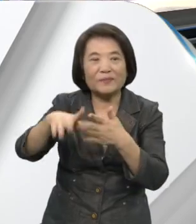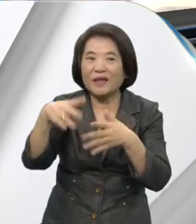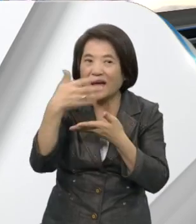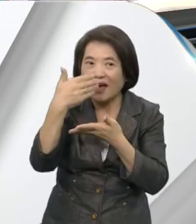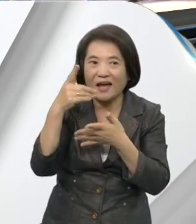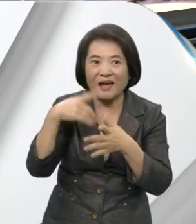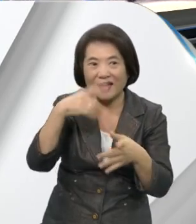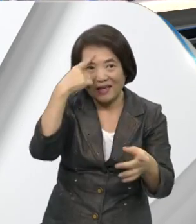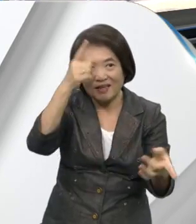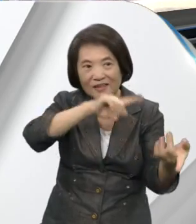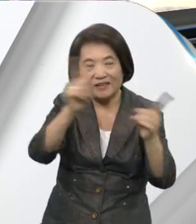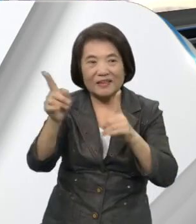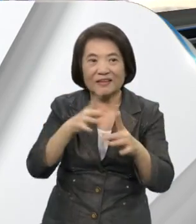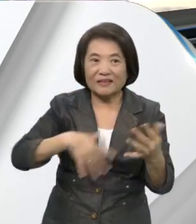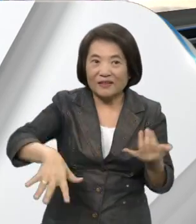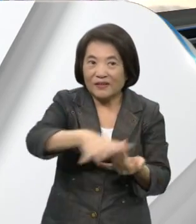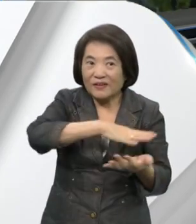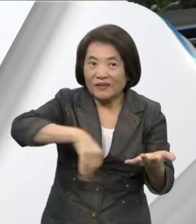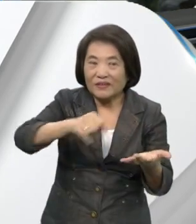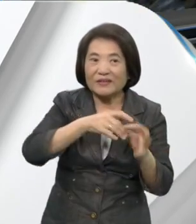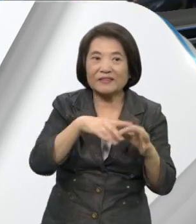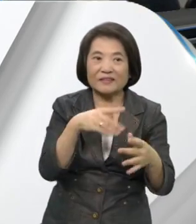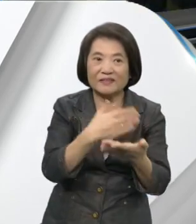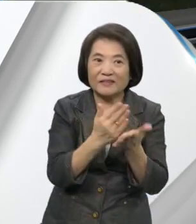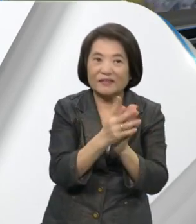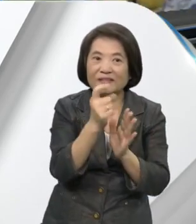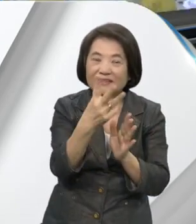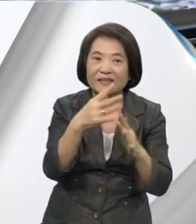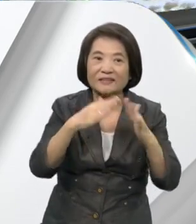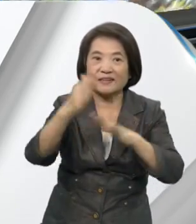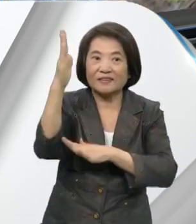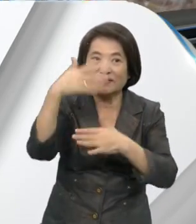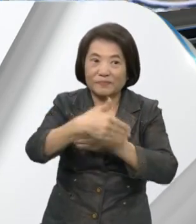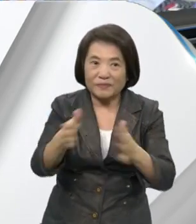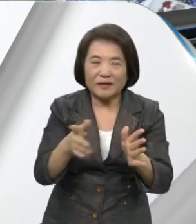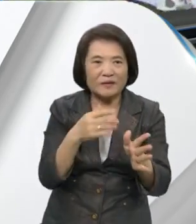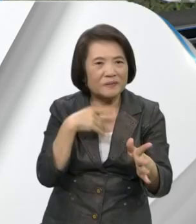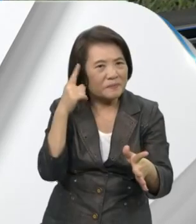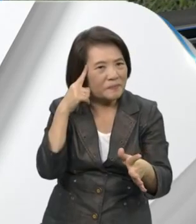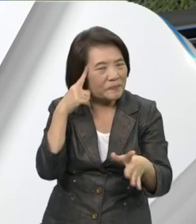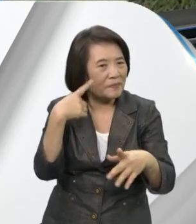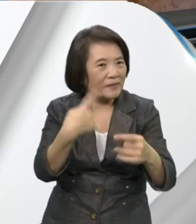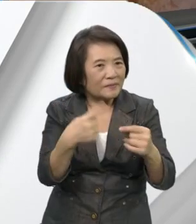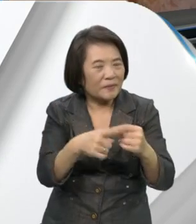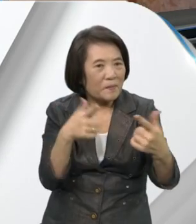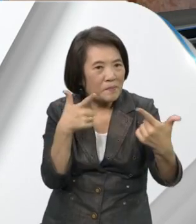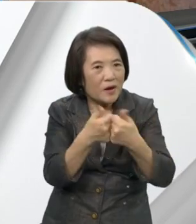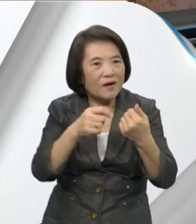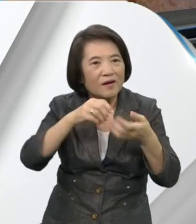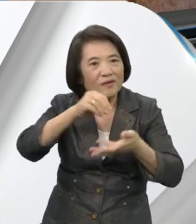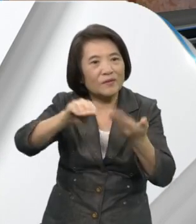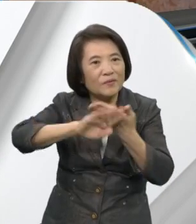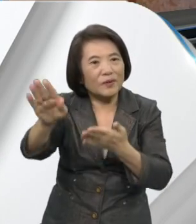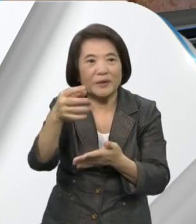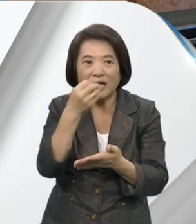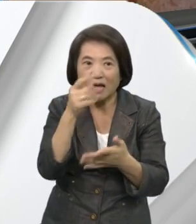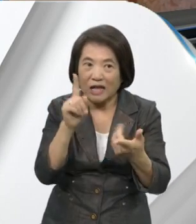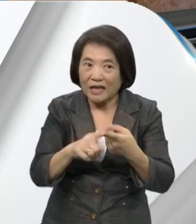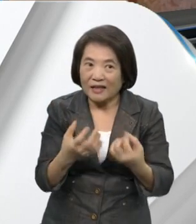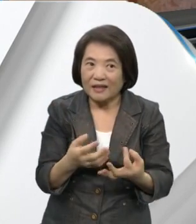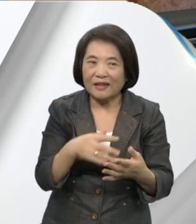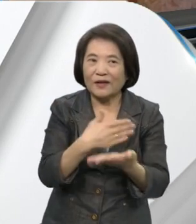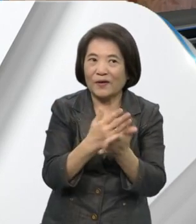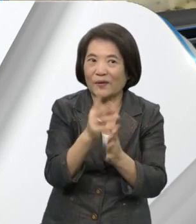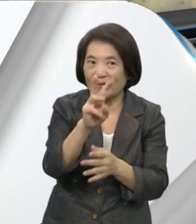热创全乡是三只家庭版，穷下来做适合热创的米食料理，总共有三千二桌福利